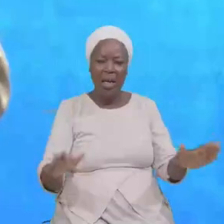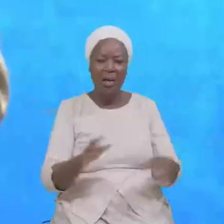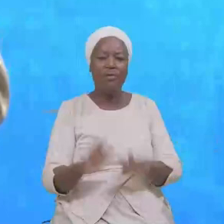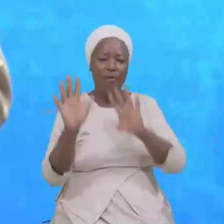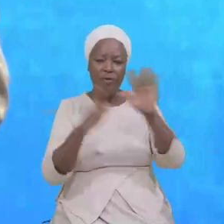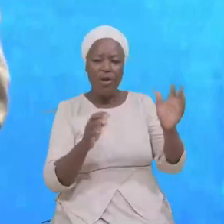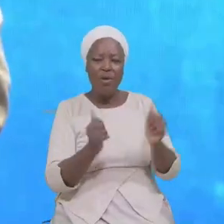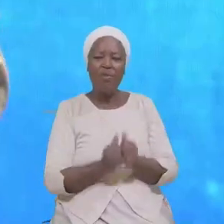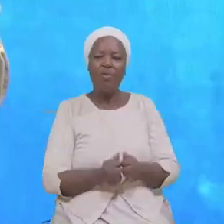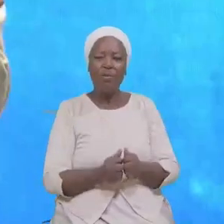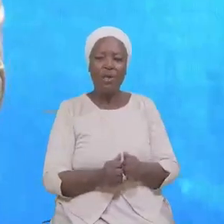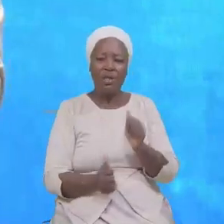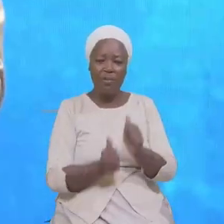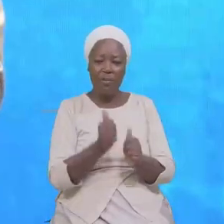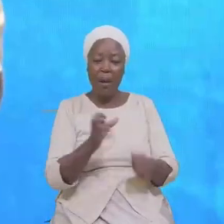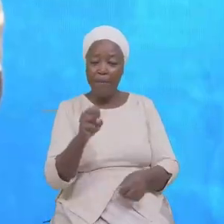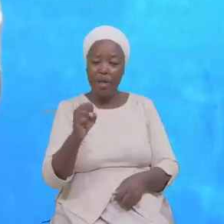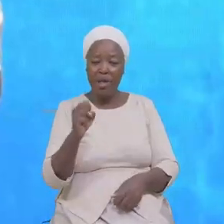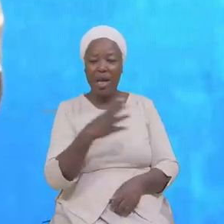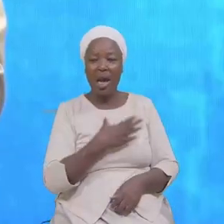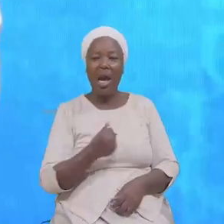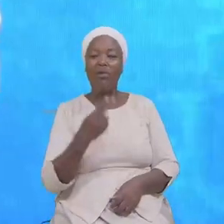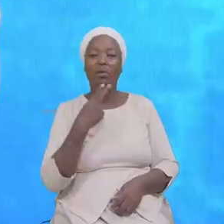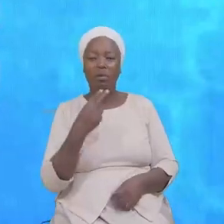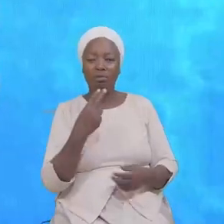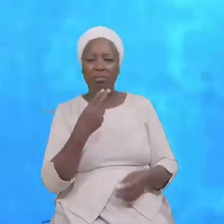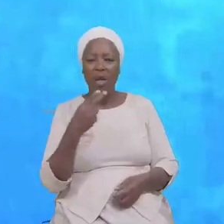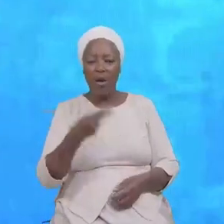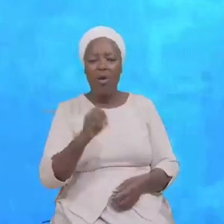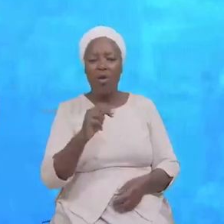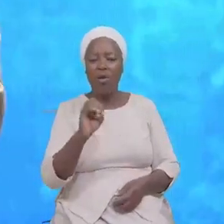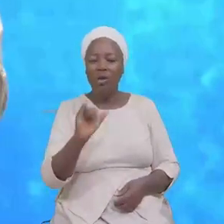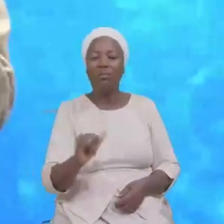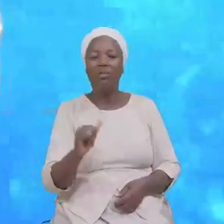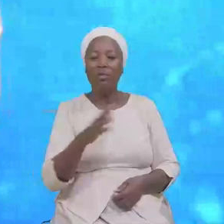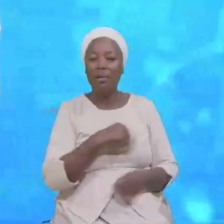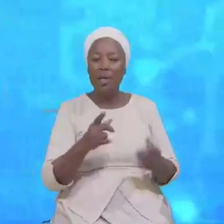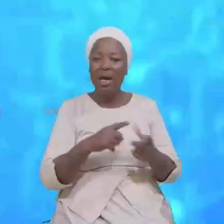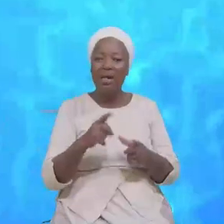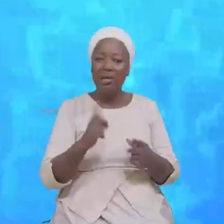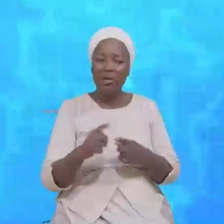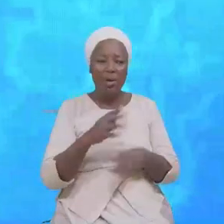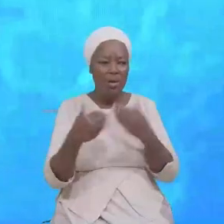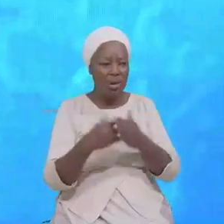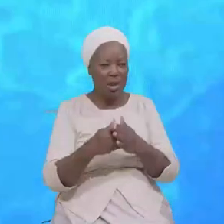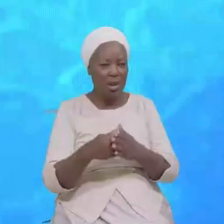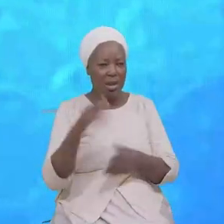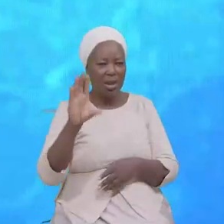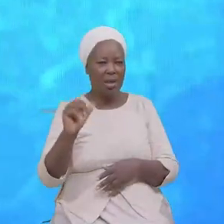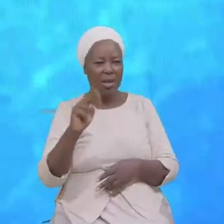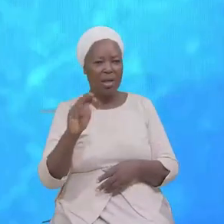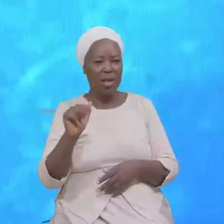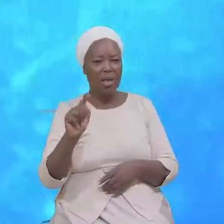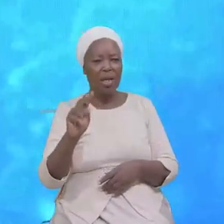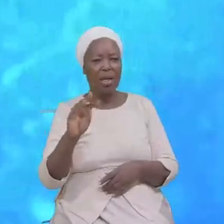bon et vaste pays, dans un pays où coule le lait et le miel, dans les lieux qu'habitent les Cananéens, les